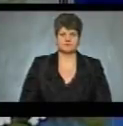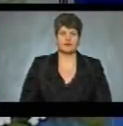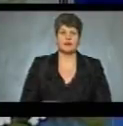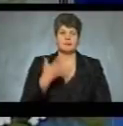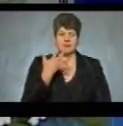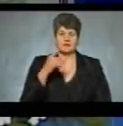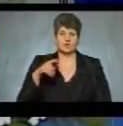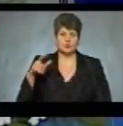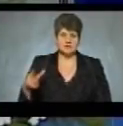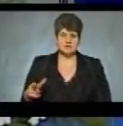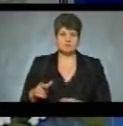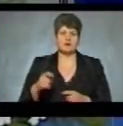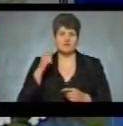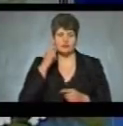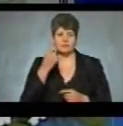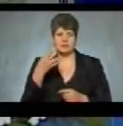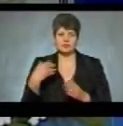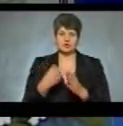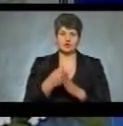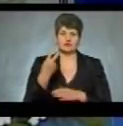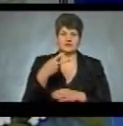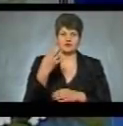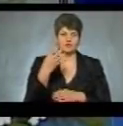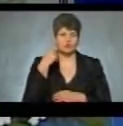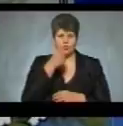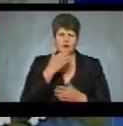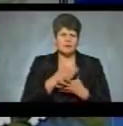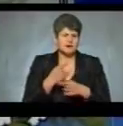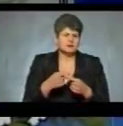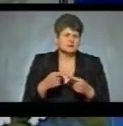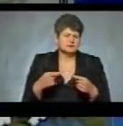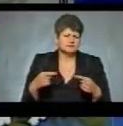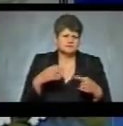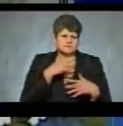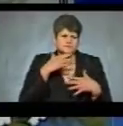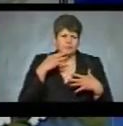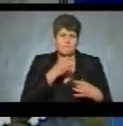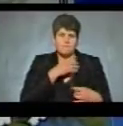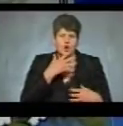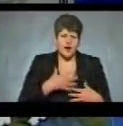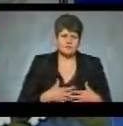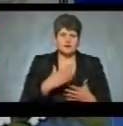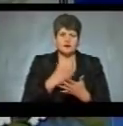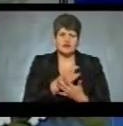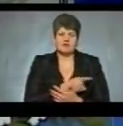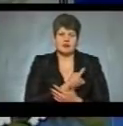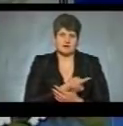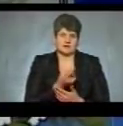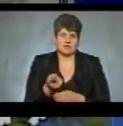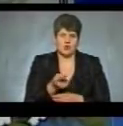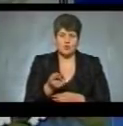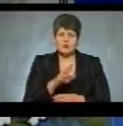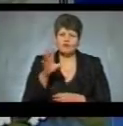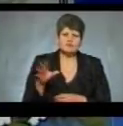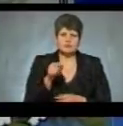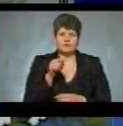П'ятеро осіб віком від 15 до 24 років мають множинні осколкові поранення і знаходяться у лікарнях Тернополя. Усі